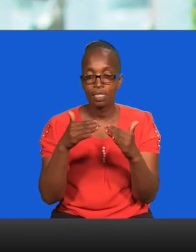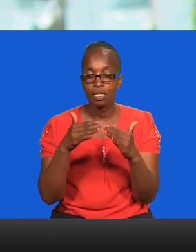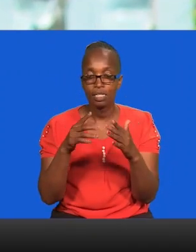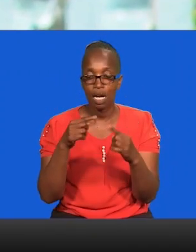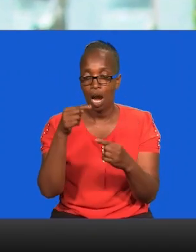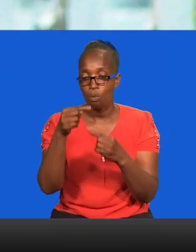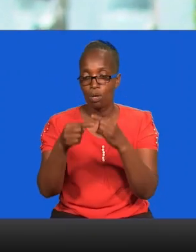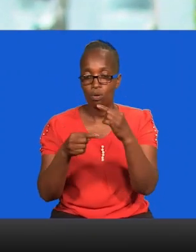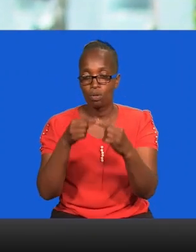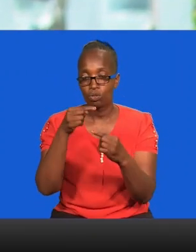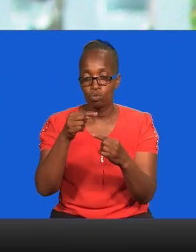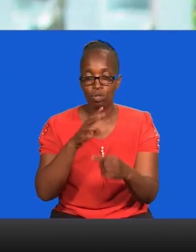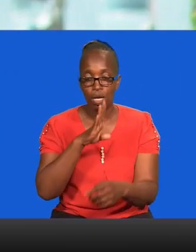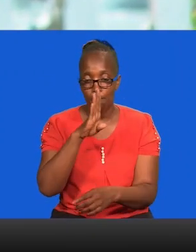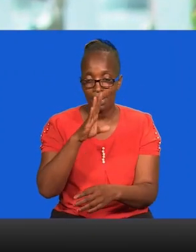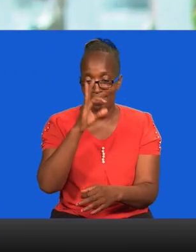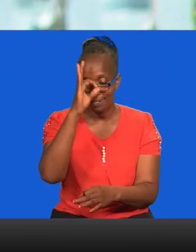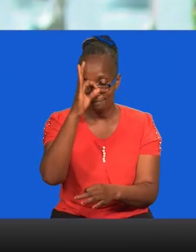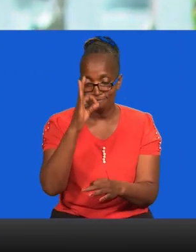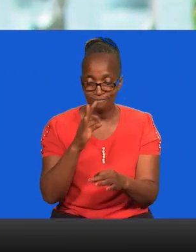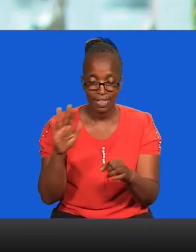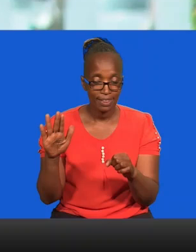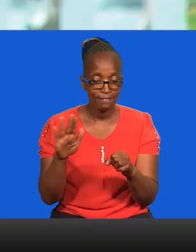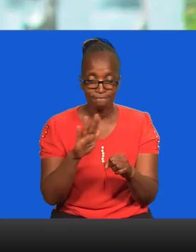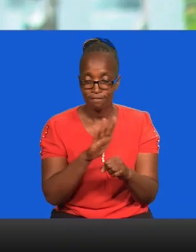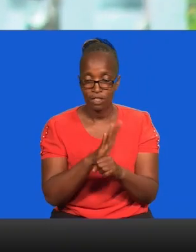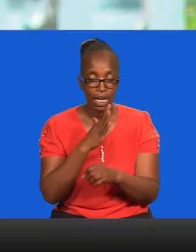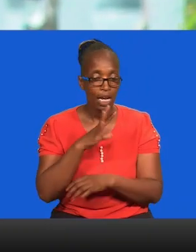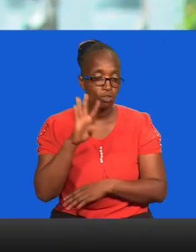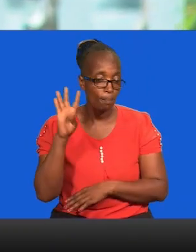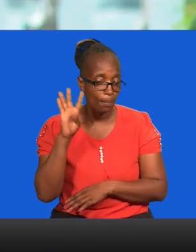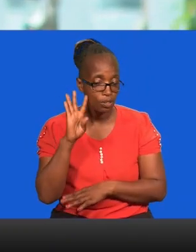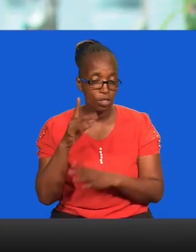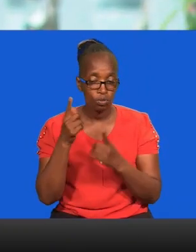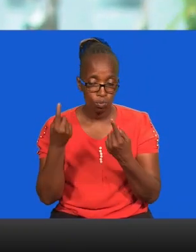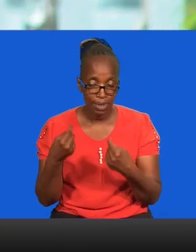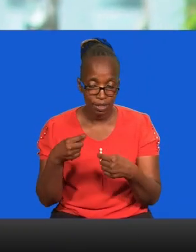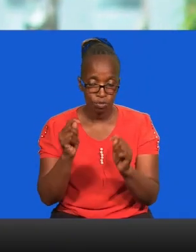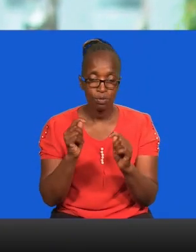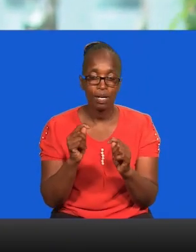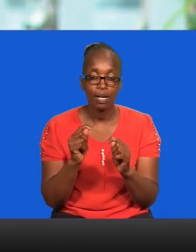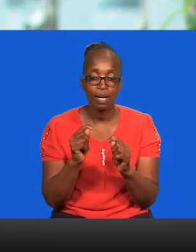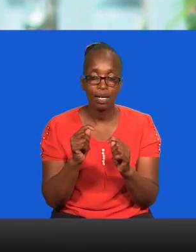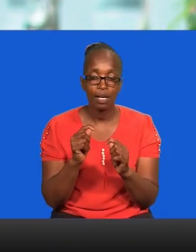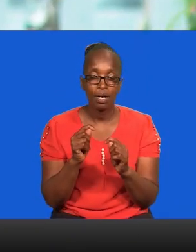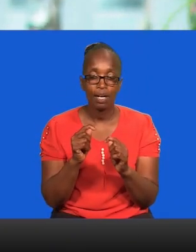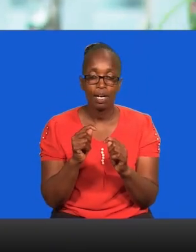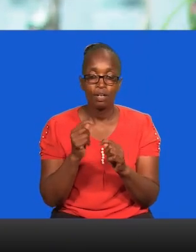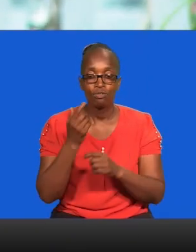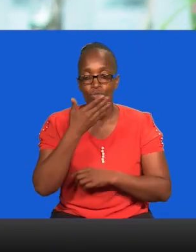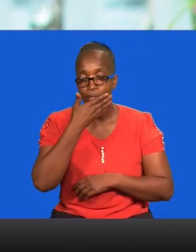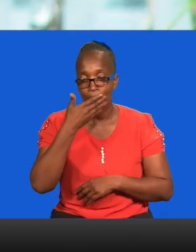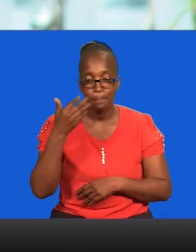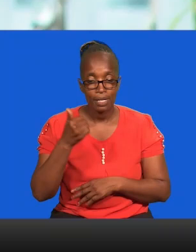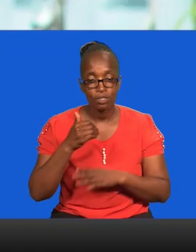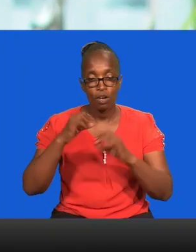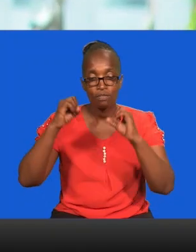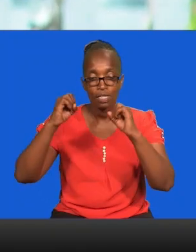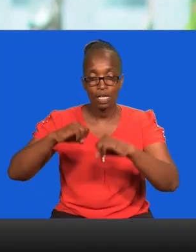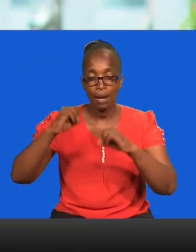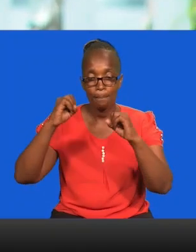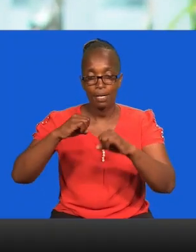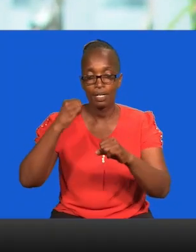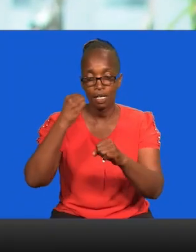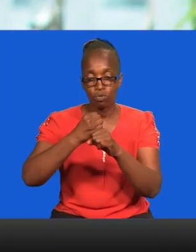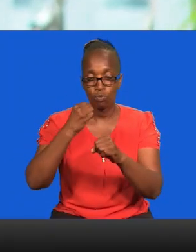I will be loyal and faithful. I will try the best of my ability to work